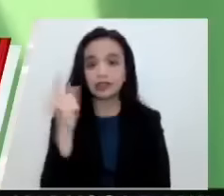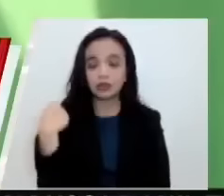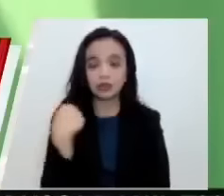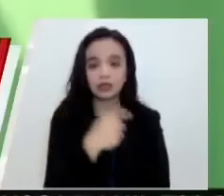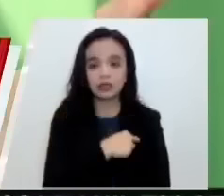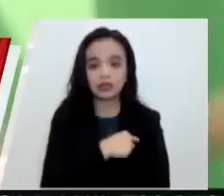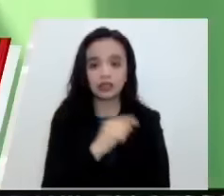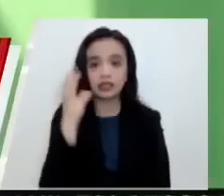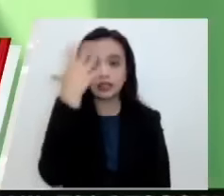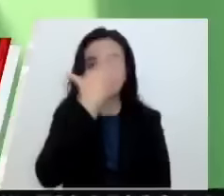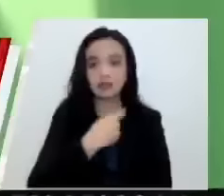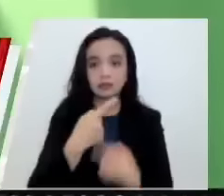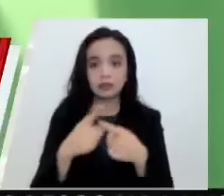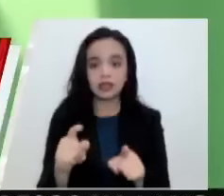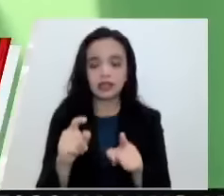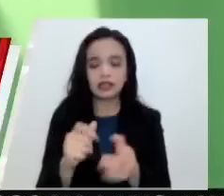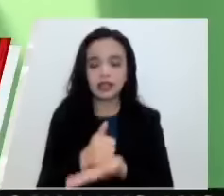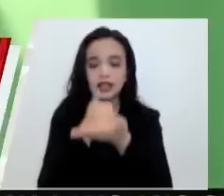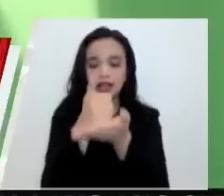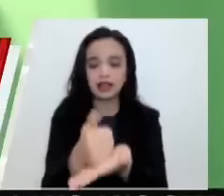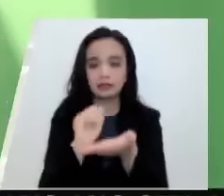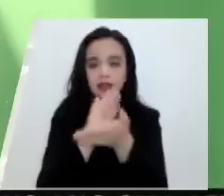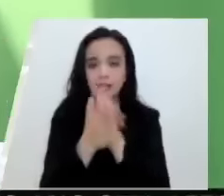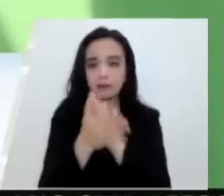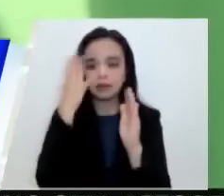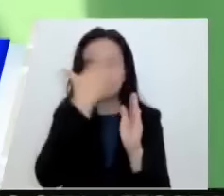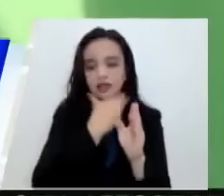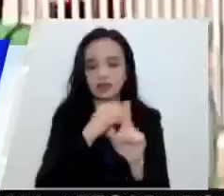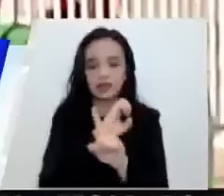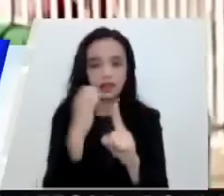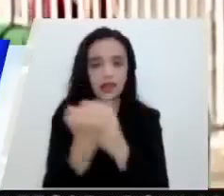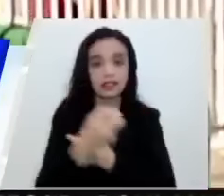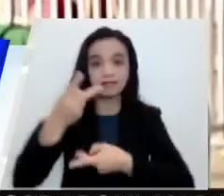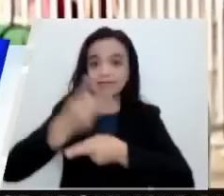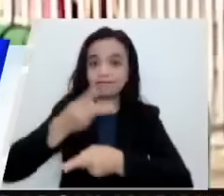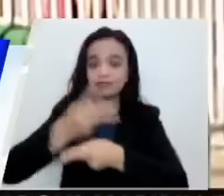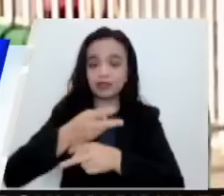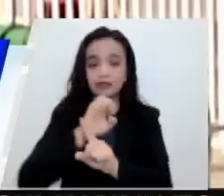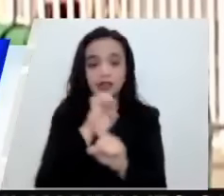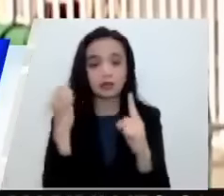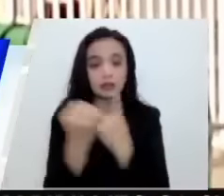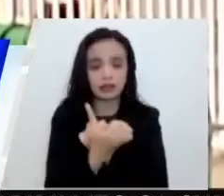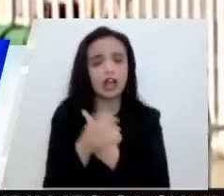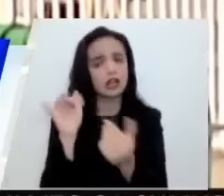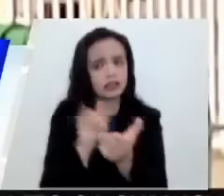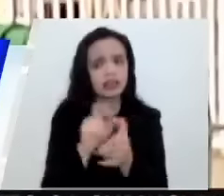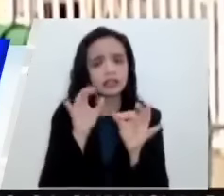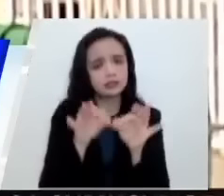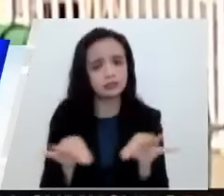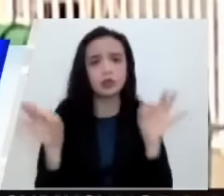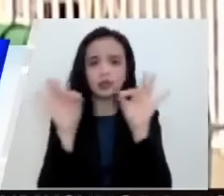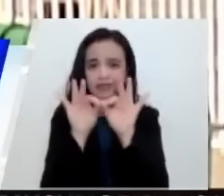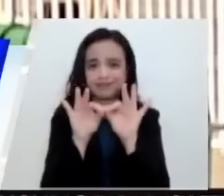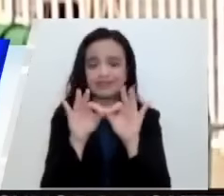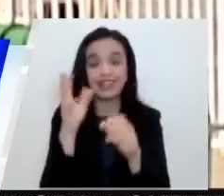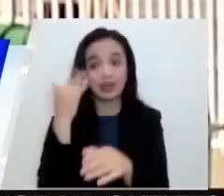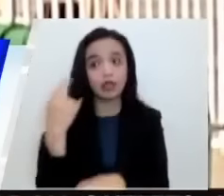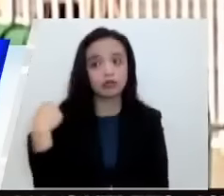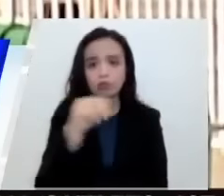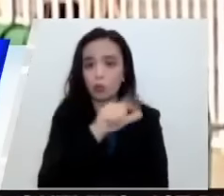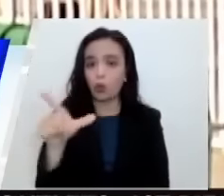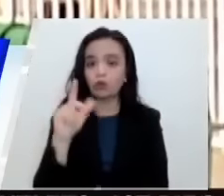rin natin yung kapaligiran natin at iniingatan natin environment natin, which is important, no, na nagiging aware ang bawat brand sa mga